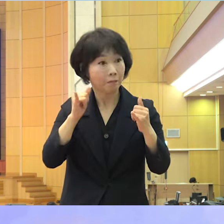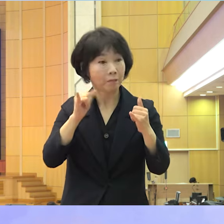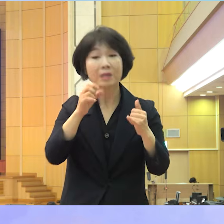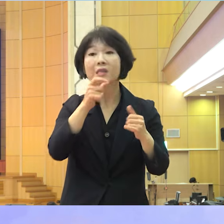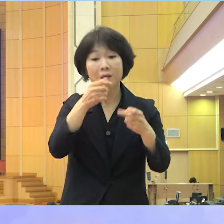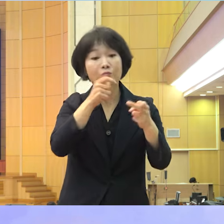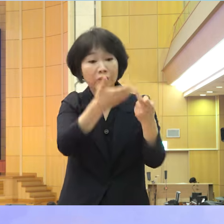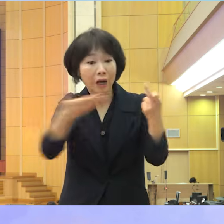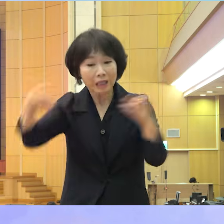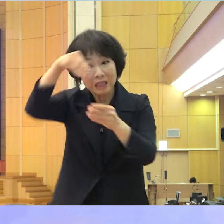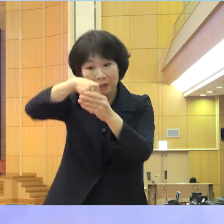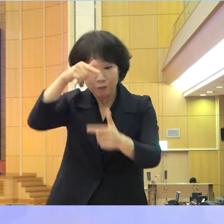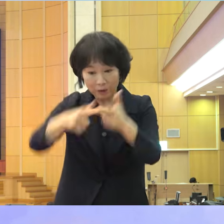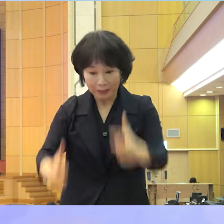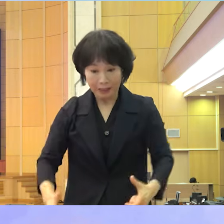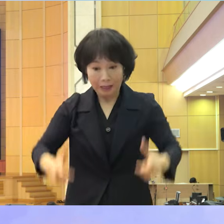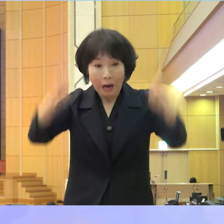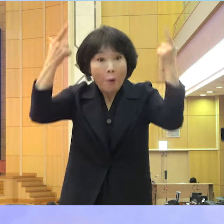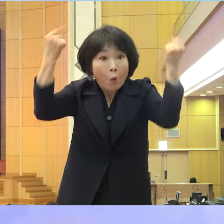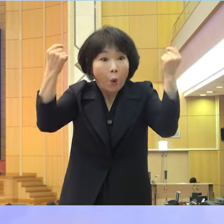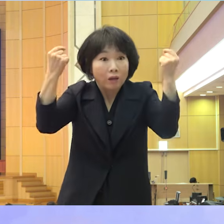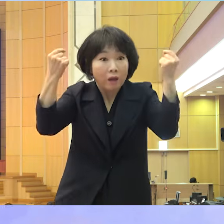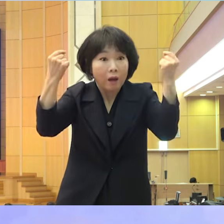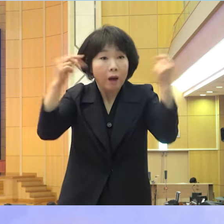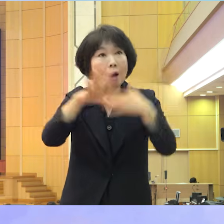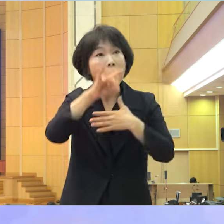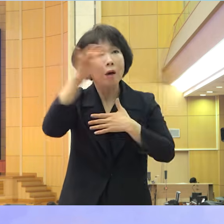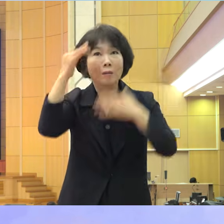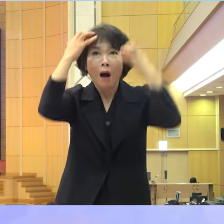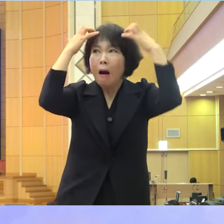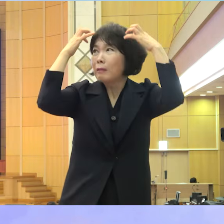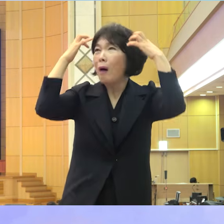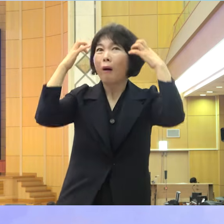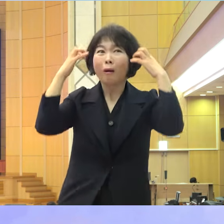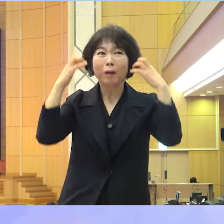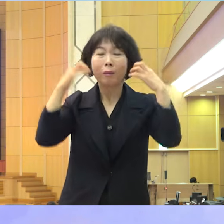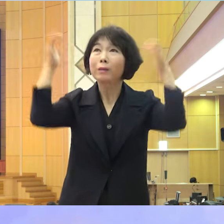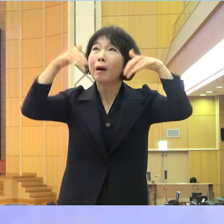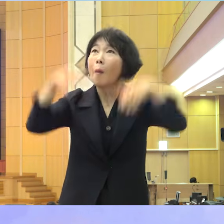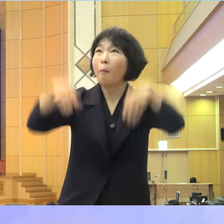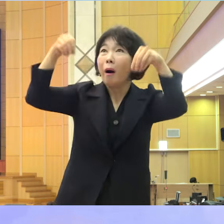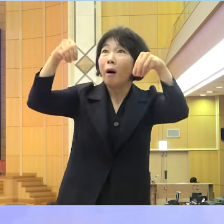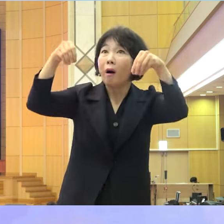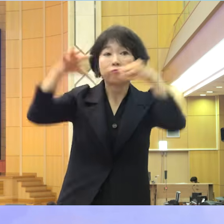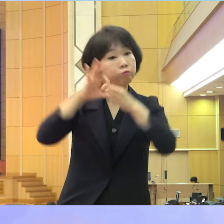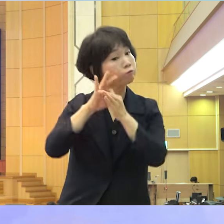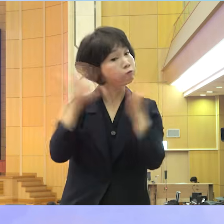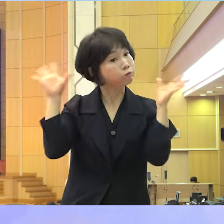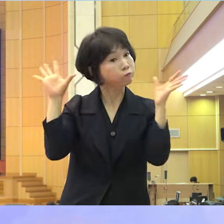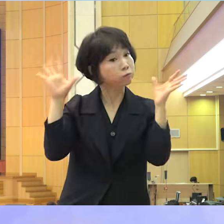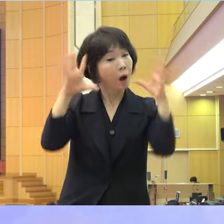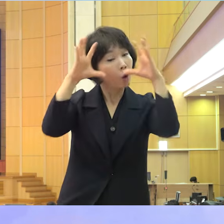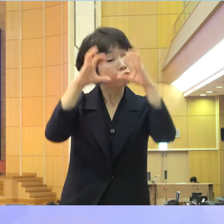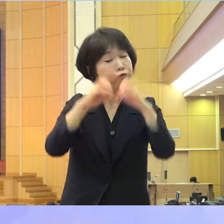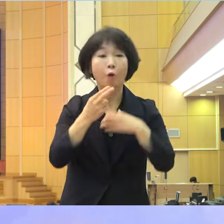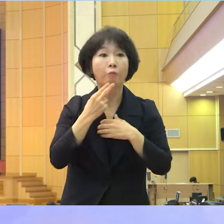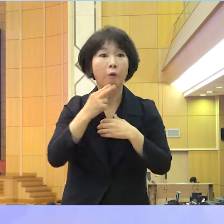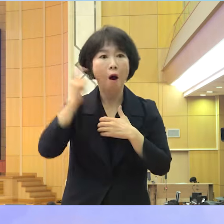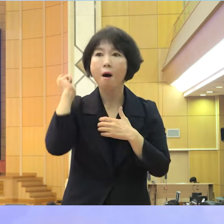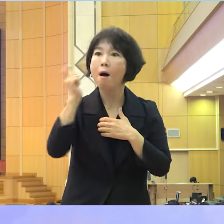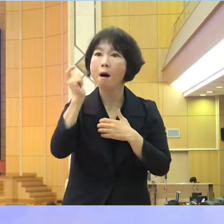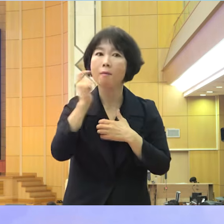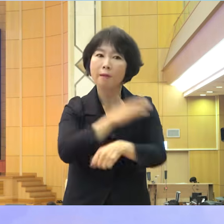같아서 혹 더위가 온다 하더라도, 가뭄이 온다 하더라도 시들지 않고